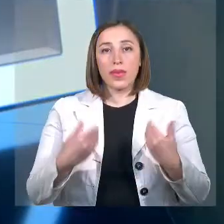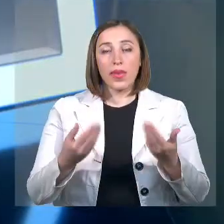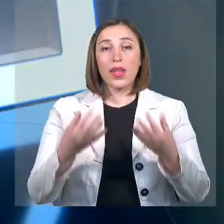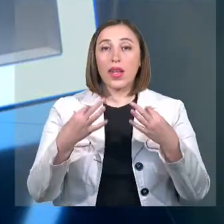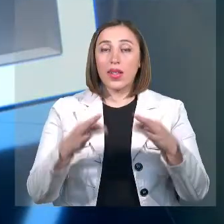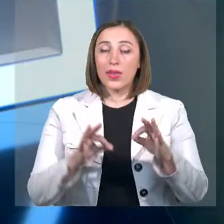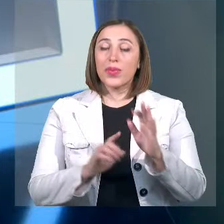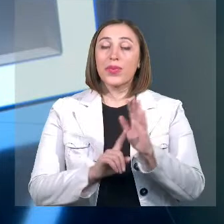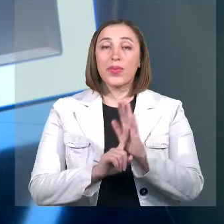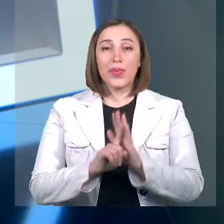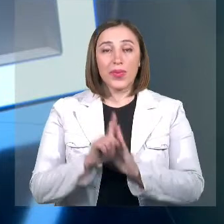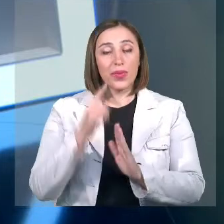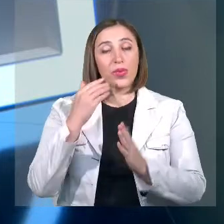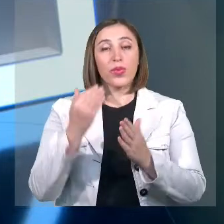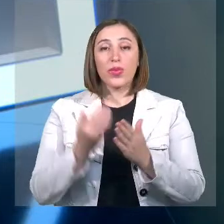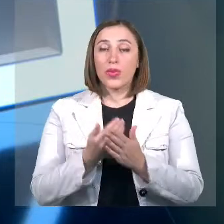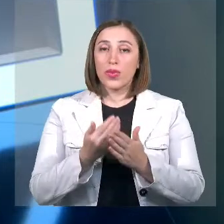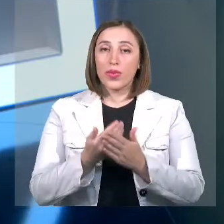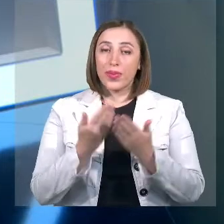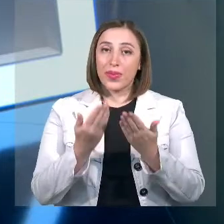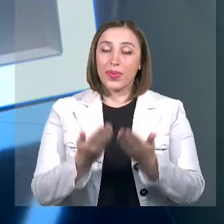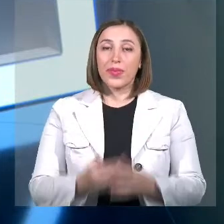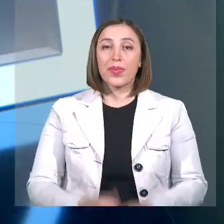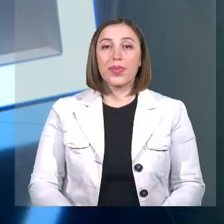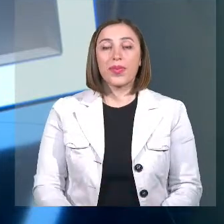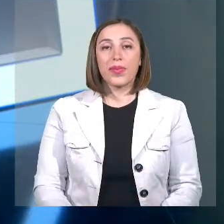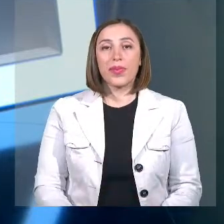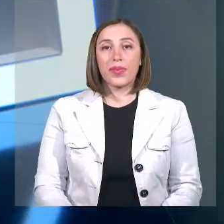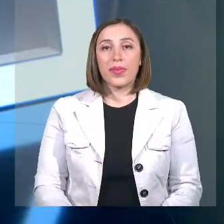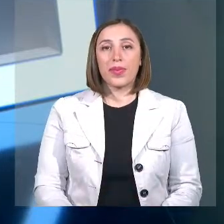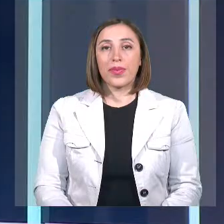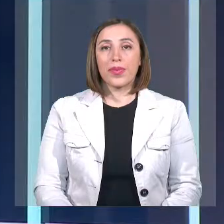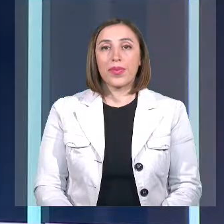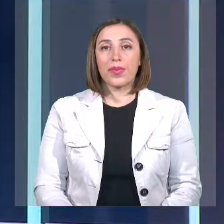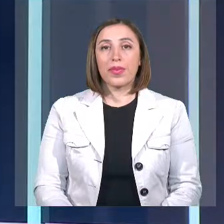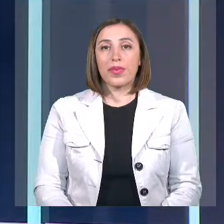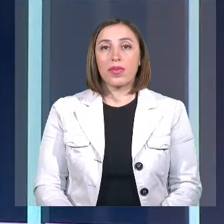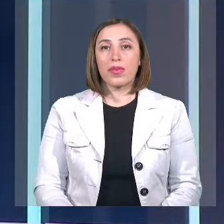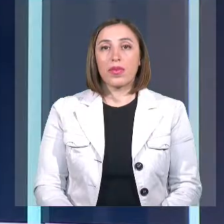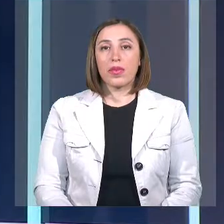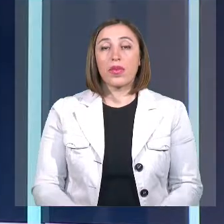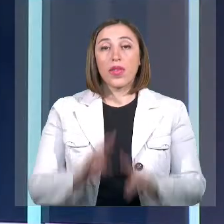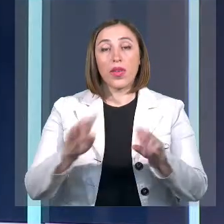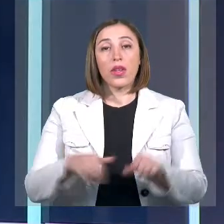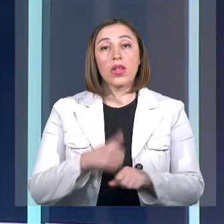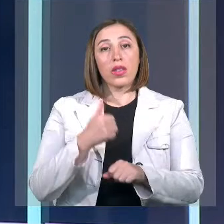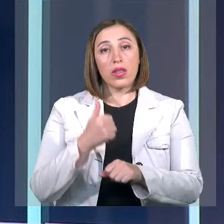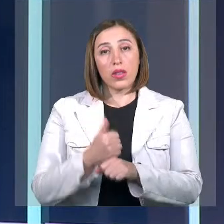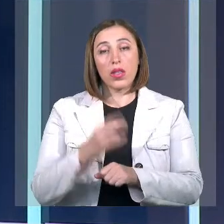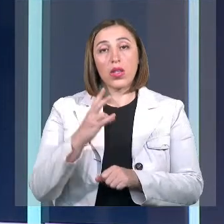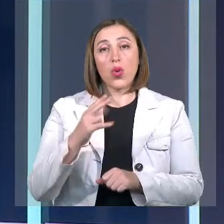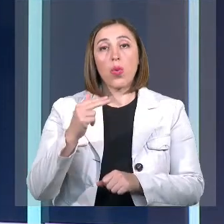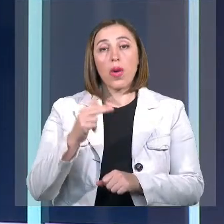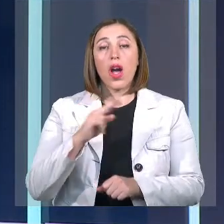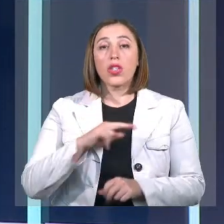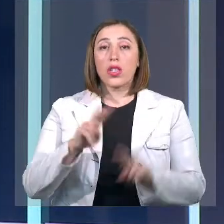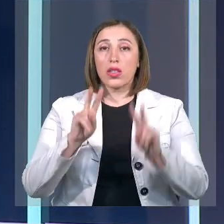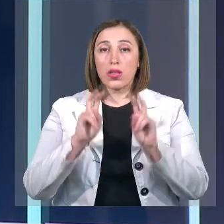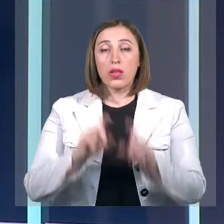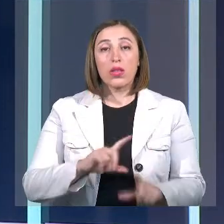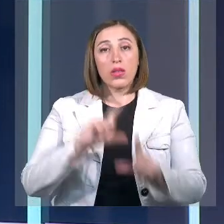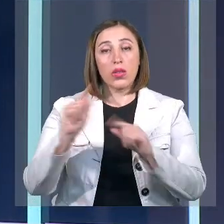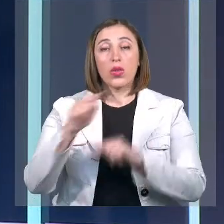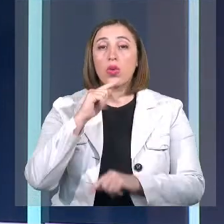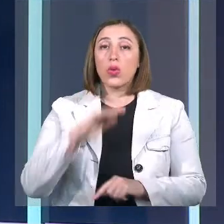Բարի երեկո, Ազատություն TV-ի ուղիղ եթերը լուրերի թողարկումն է շարունակում։ Վարչապետ Նիկոլ Փաշինյանն աշխատանքային